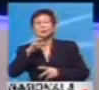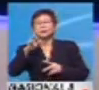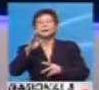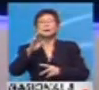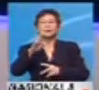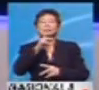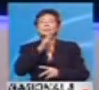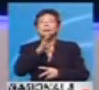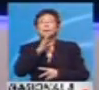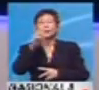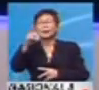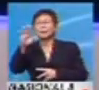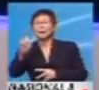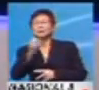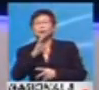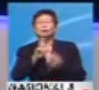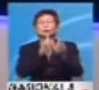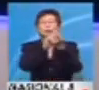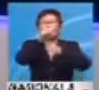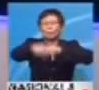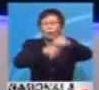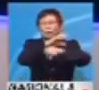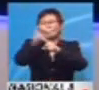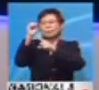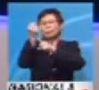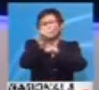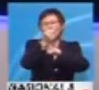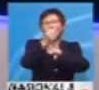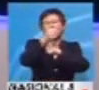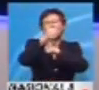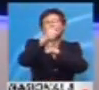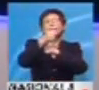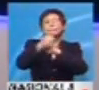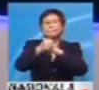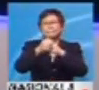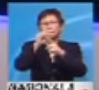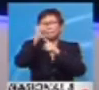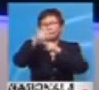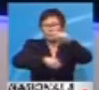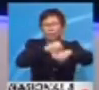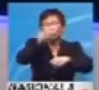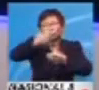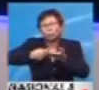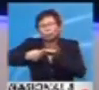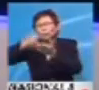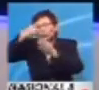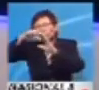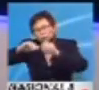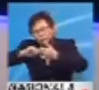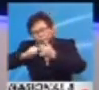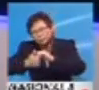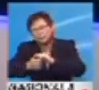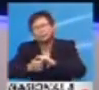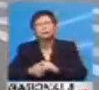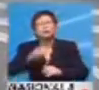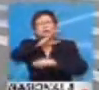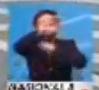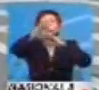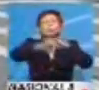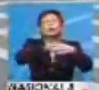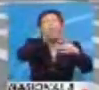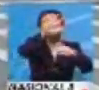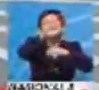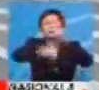bertemu dengan penyumbatan pabrik dan persekutuan kebangsaan berbasis untuk berbincang bagi mencari Jalan Penyelesaian 54